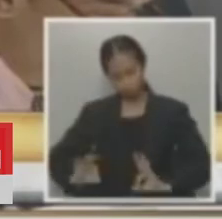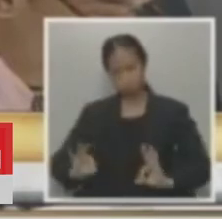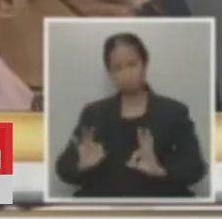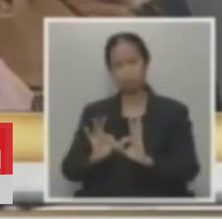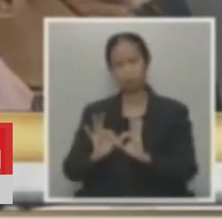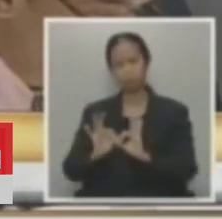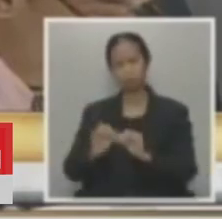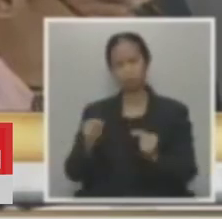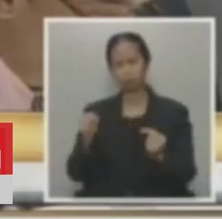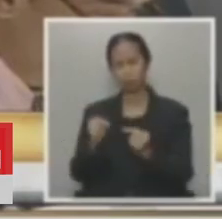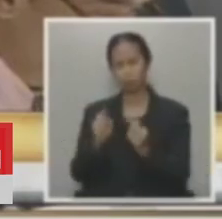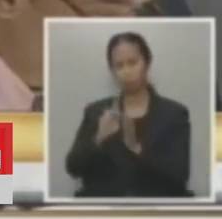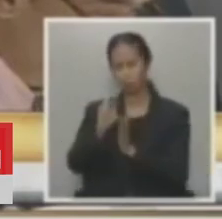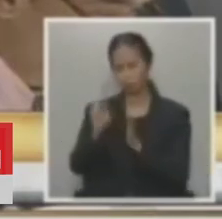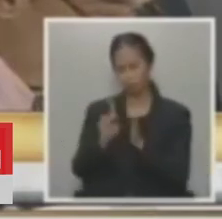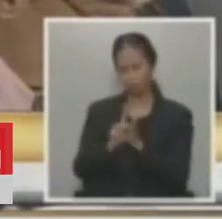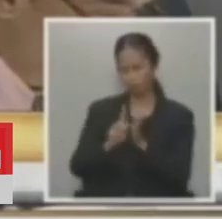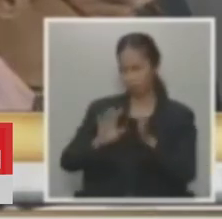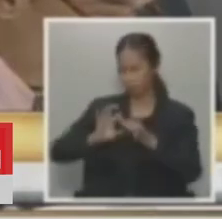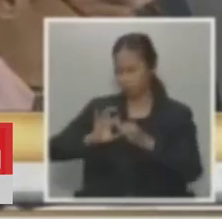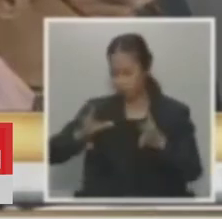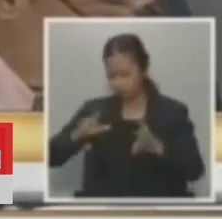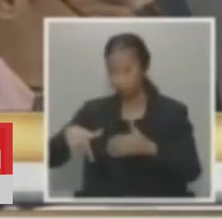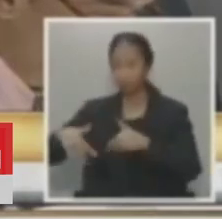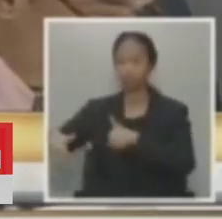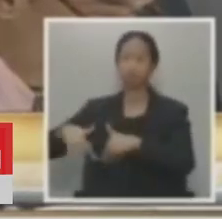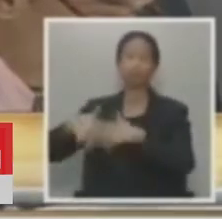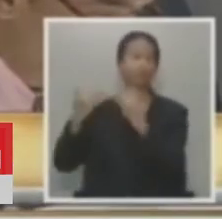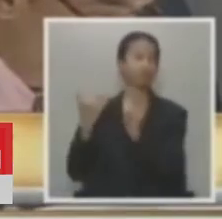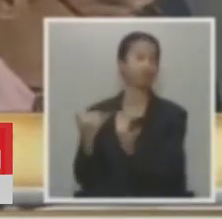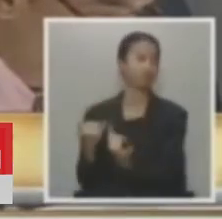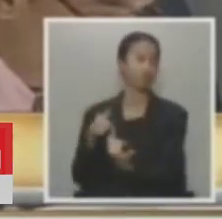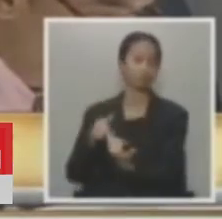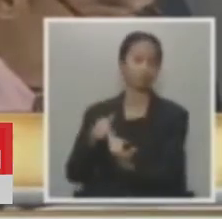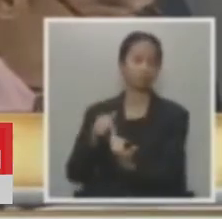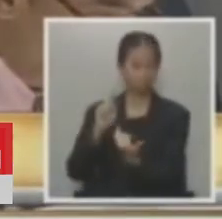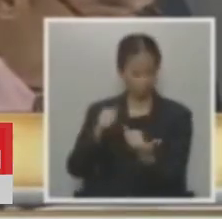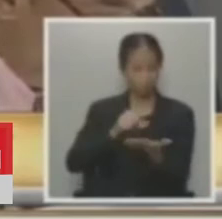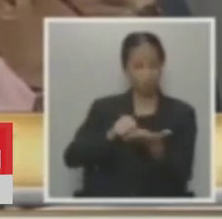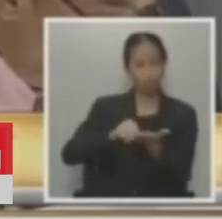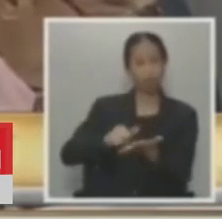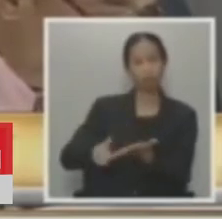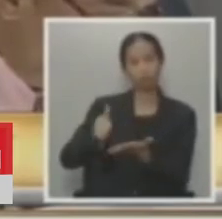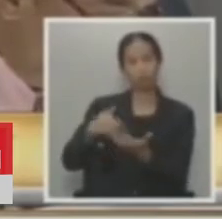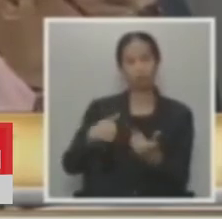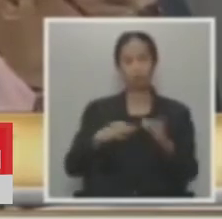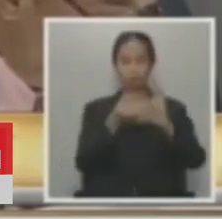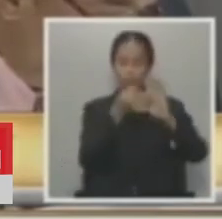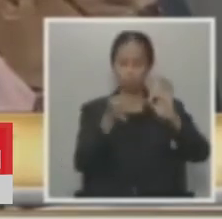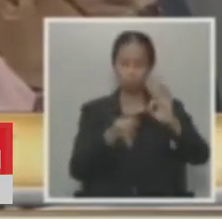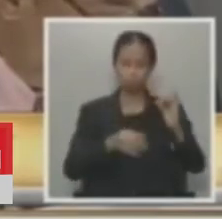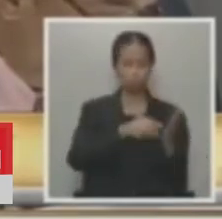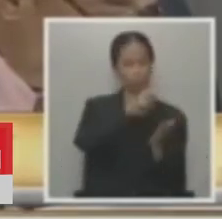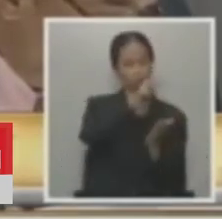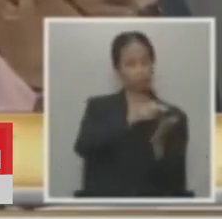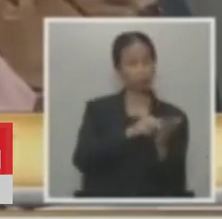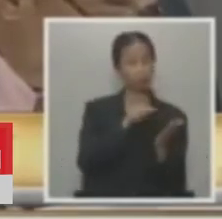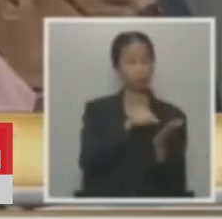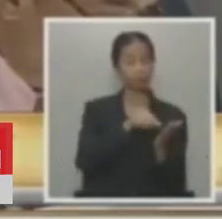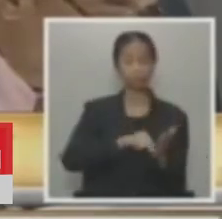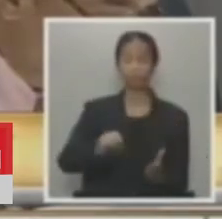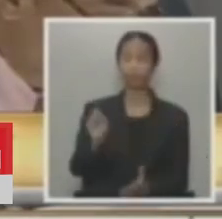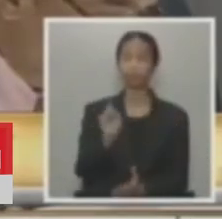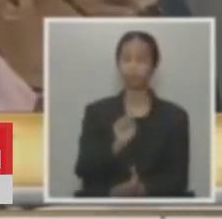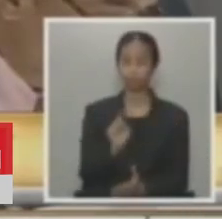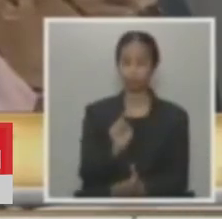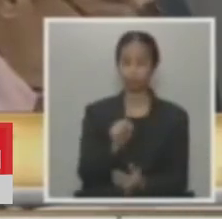อดคล้องกับสภาพการปัจจุบันท่านประธานครับผมอ่านต้นๆตรงนี้เพราะผมจะพูดถึง